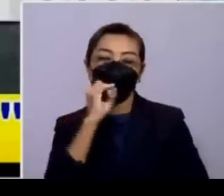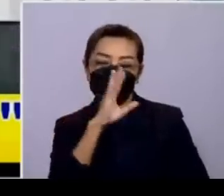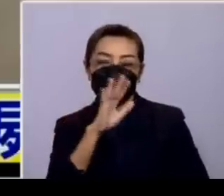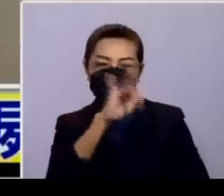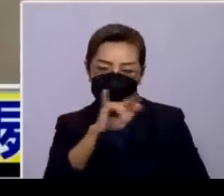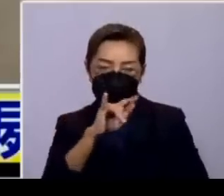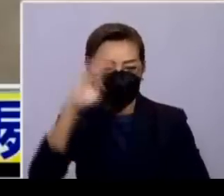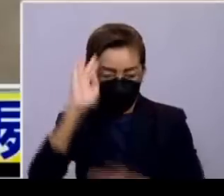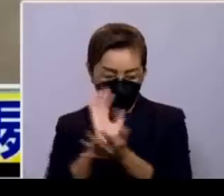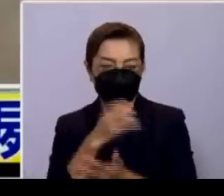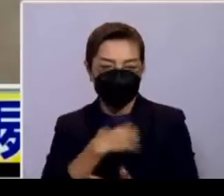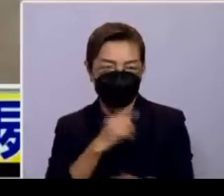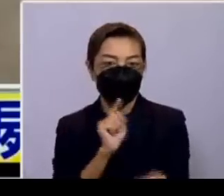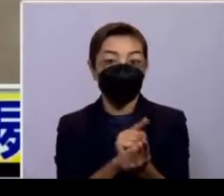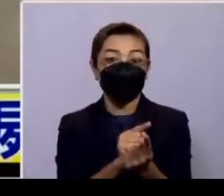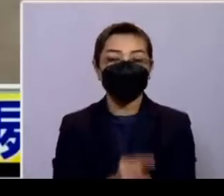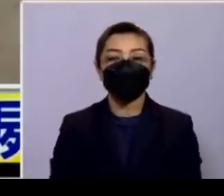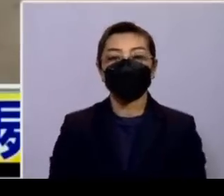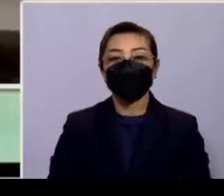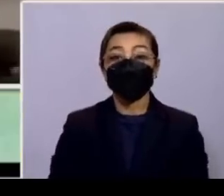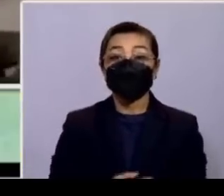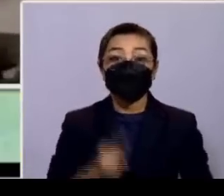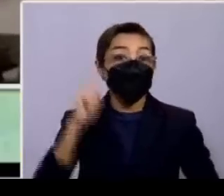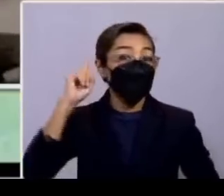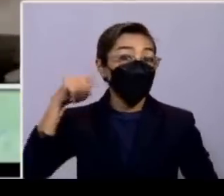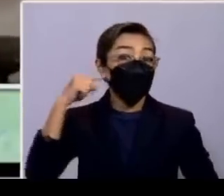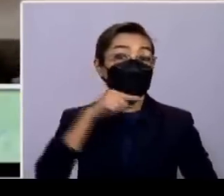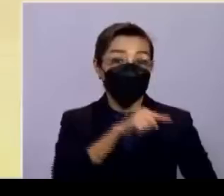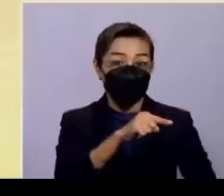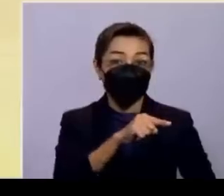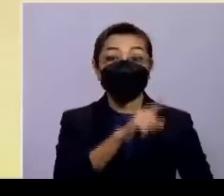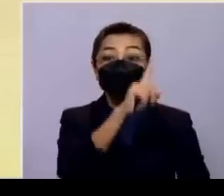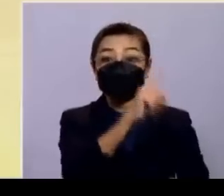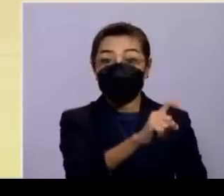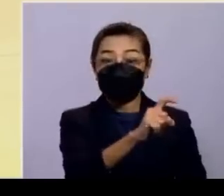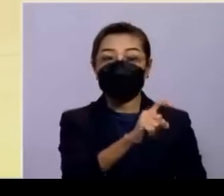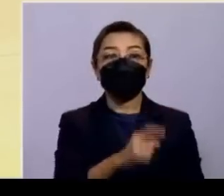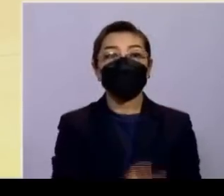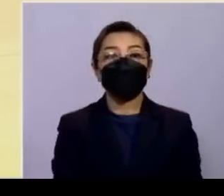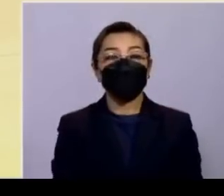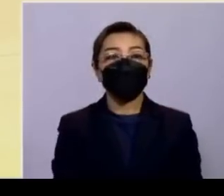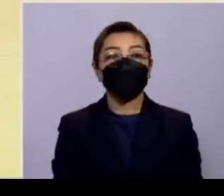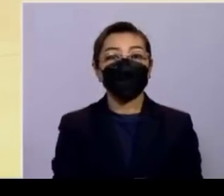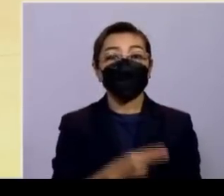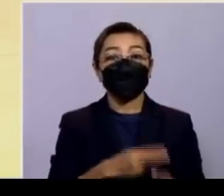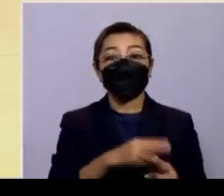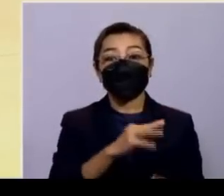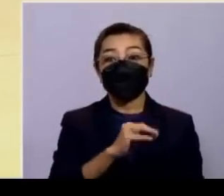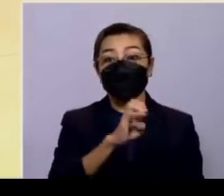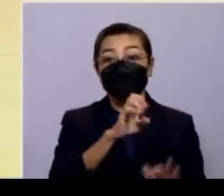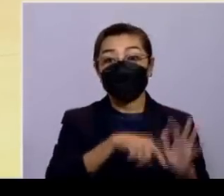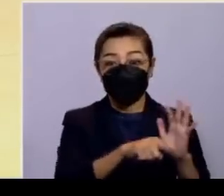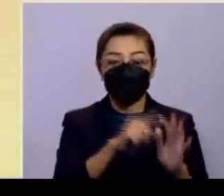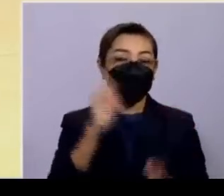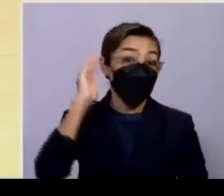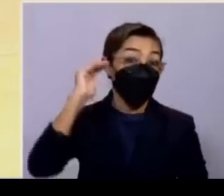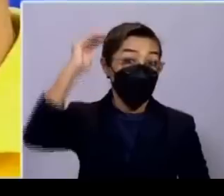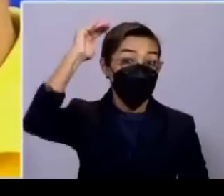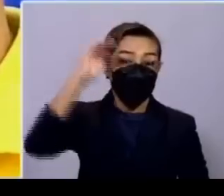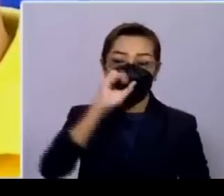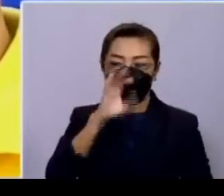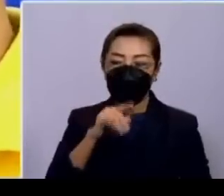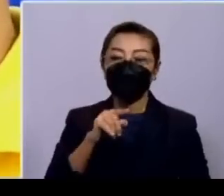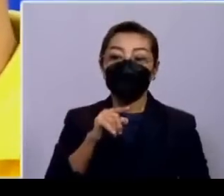ขณะที่ท่าทางที่ชายของ่ำ่ีนะฮะคือพี่ยศ Armyอะมีพี่ยิ่งยศนะครับบอกว่า